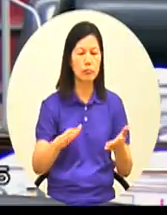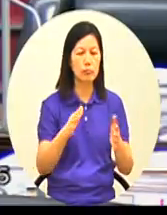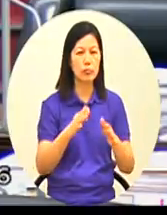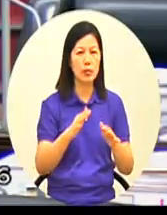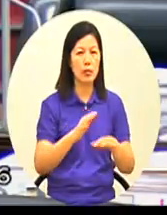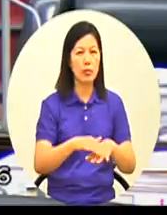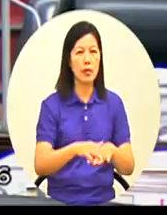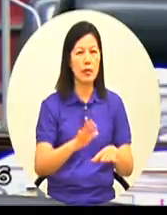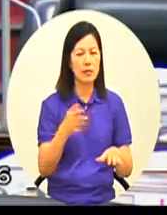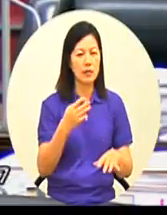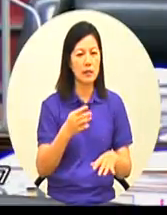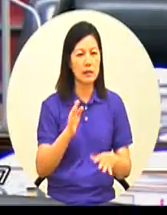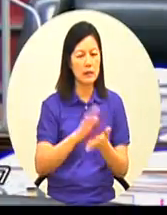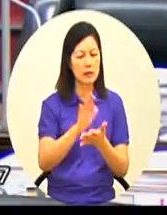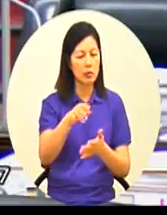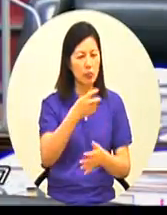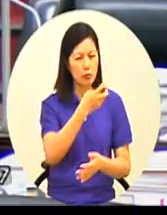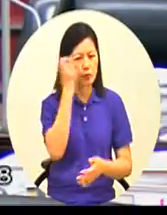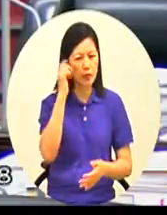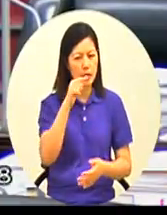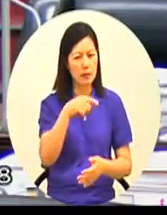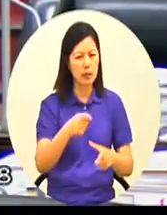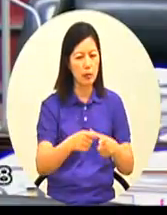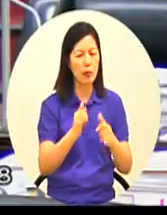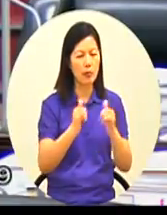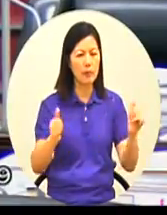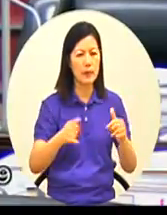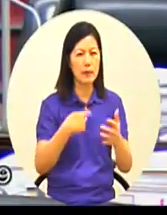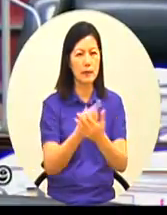来发现，我们这种公民参与的